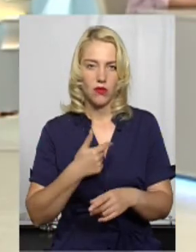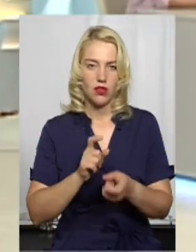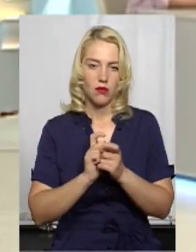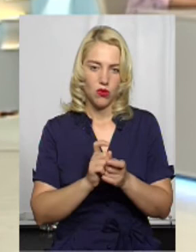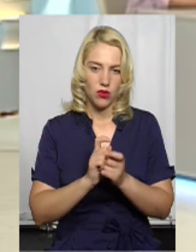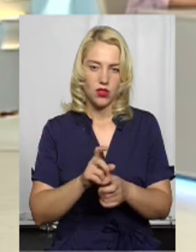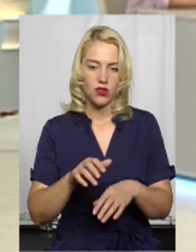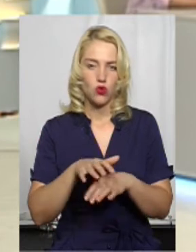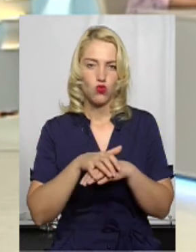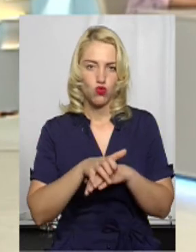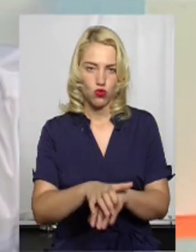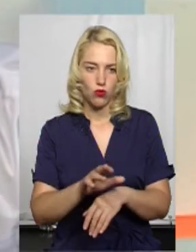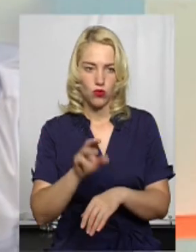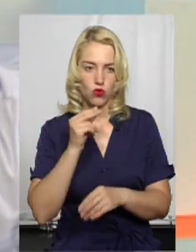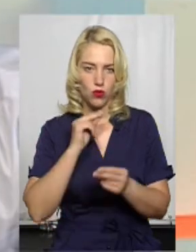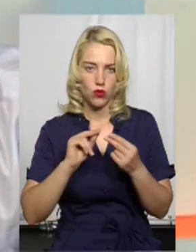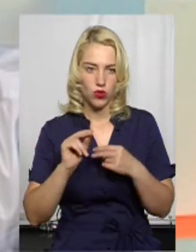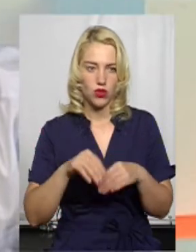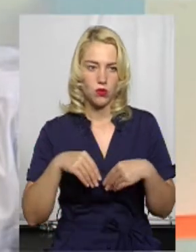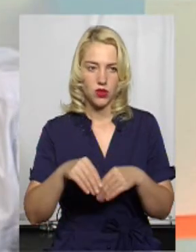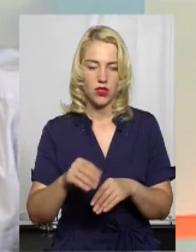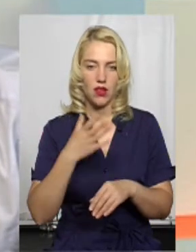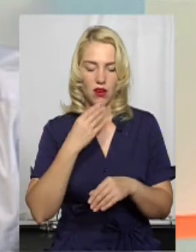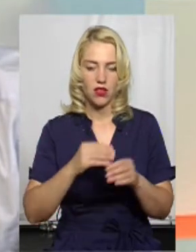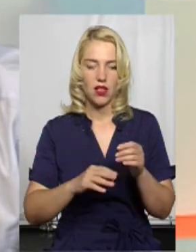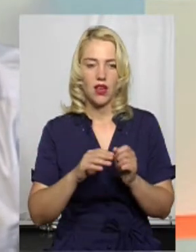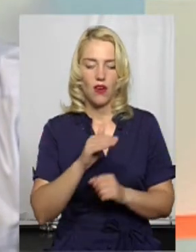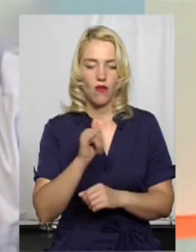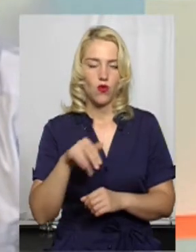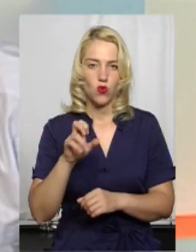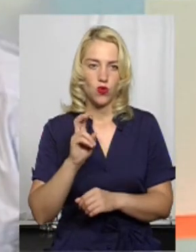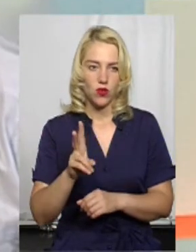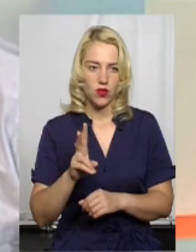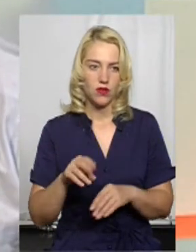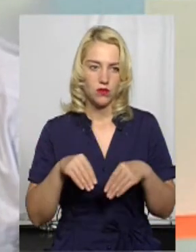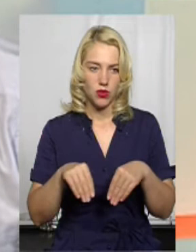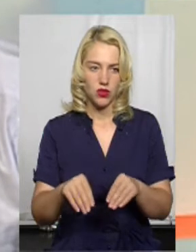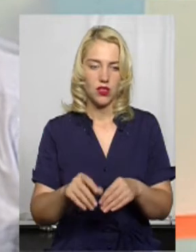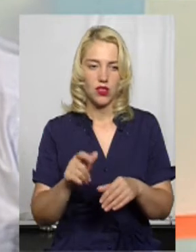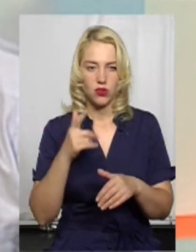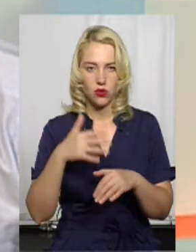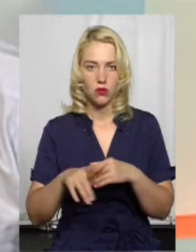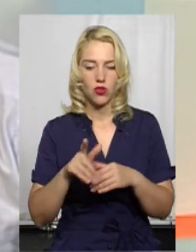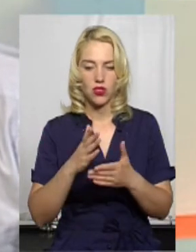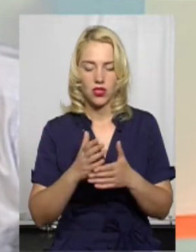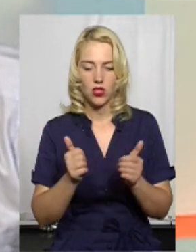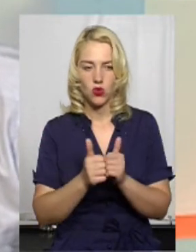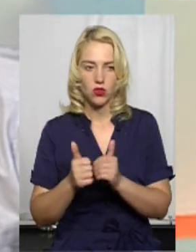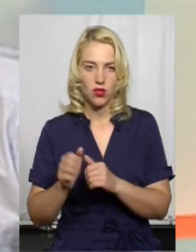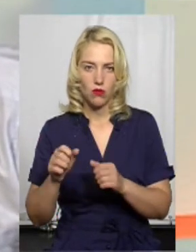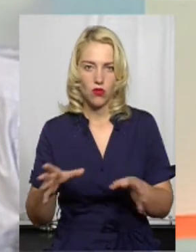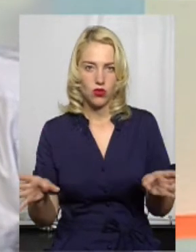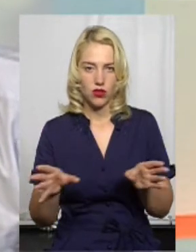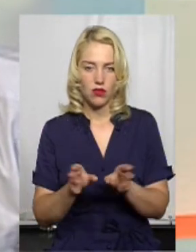боротися з колорадським жуком, то краще висадити гарні саджанці фундука. Ну, зрозуміло, є ще сусіди, можна масштабуватися